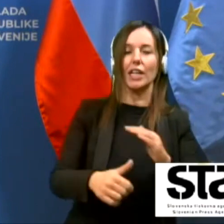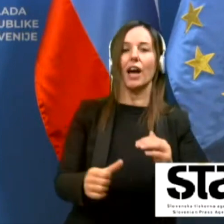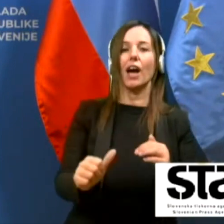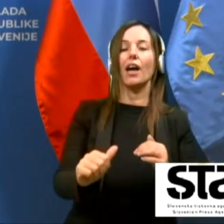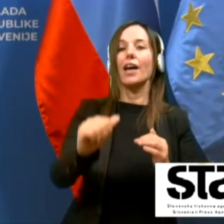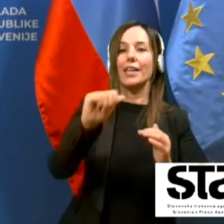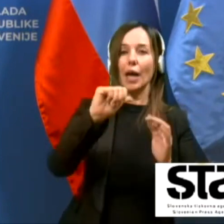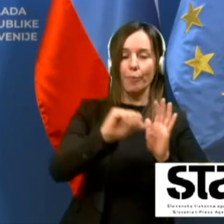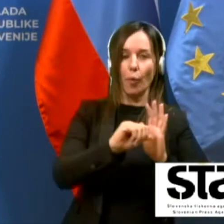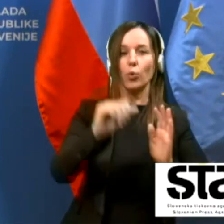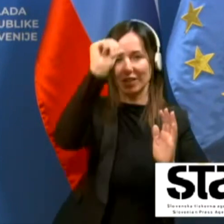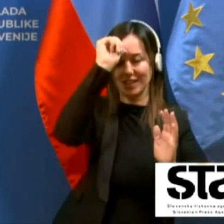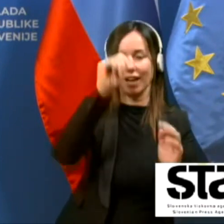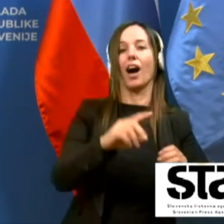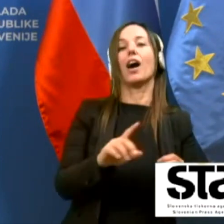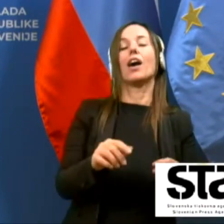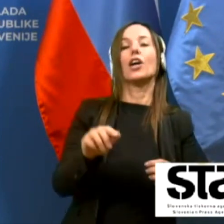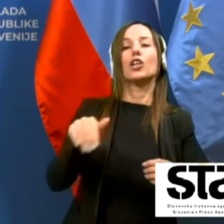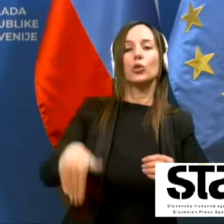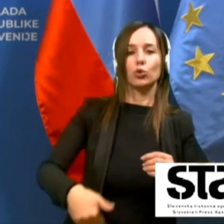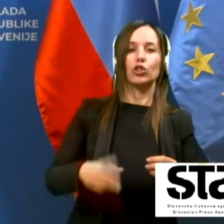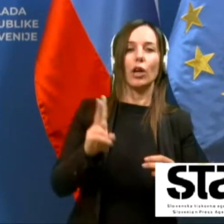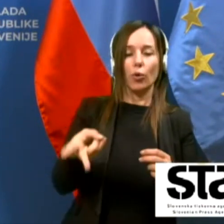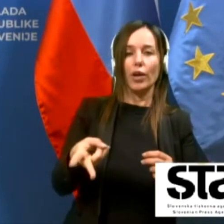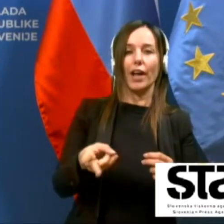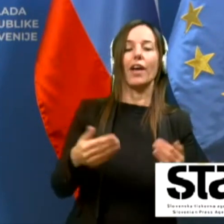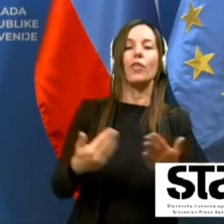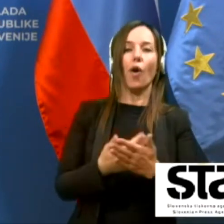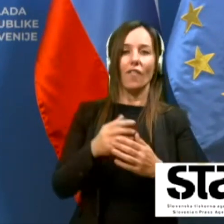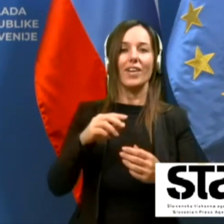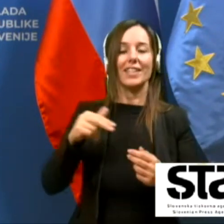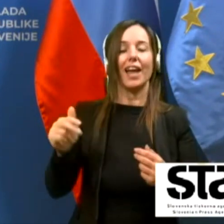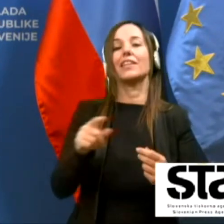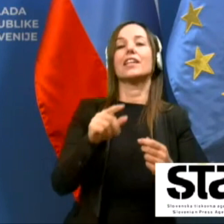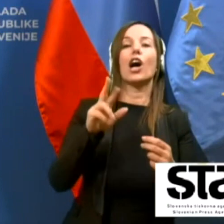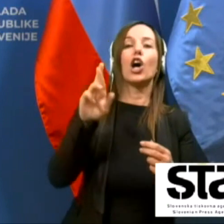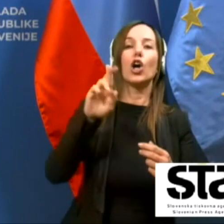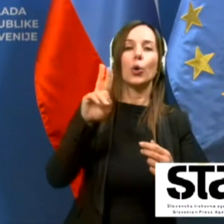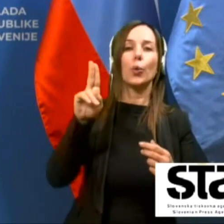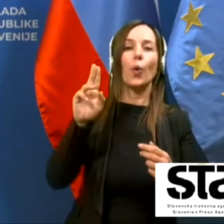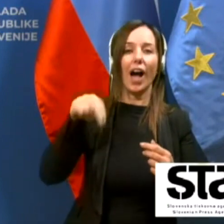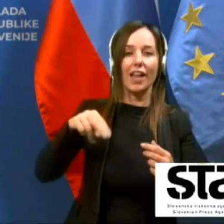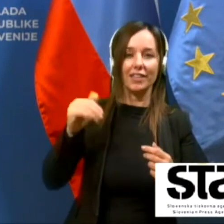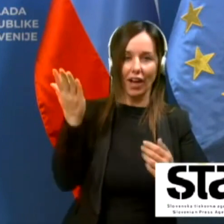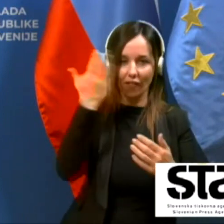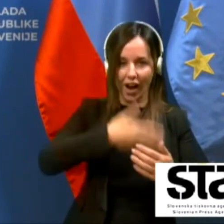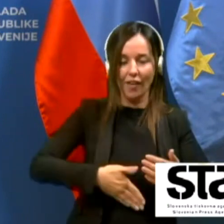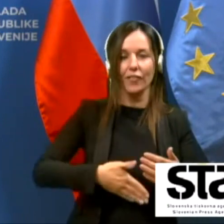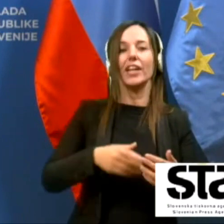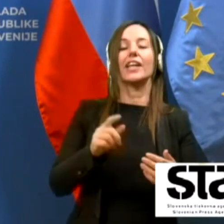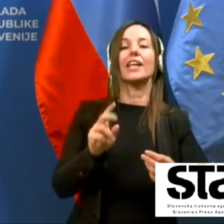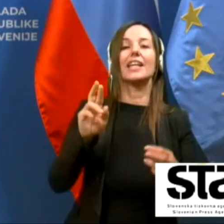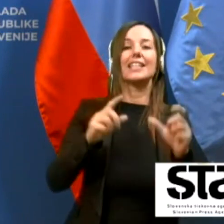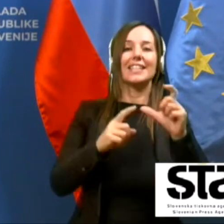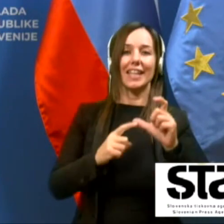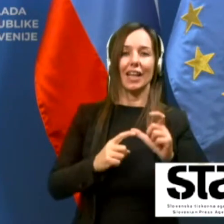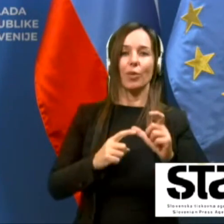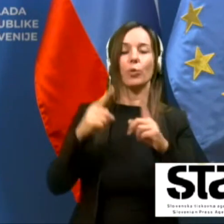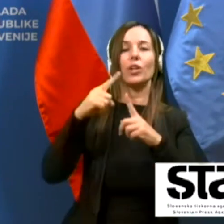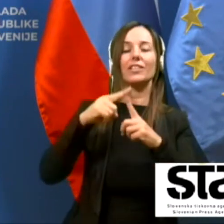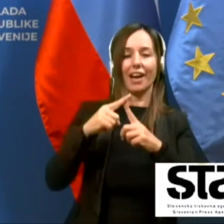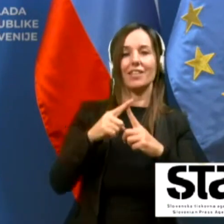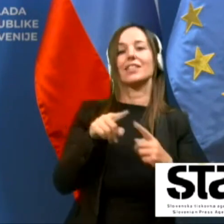Japonska, Južna Koreja, Nova Zelandija, Ruanda v Afriki, pa Singapur, Tajska